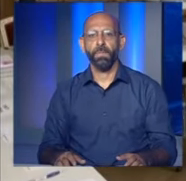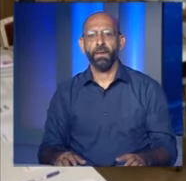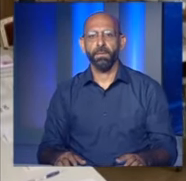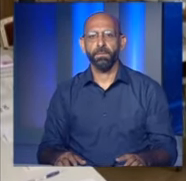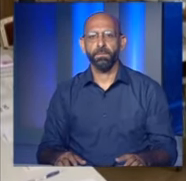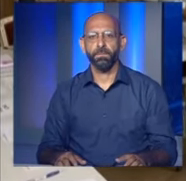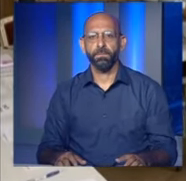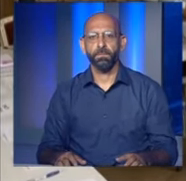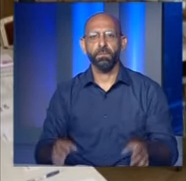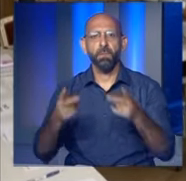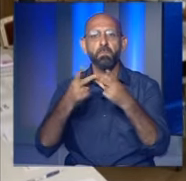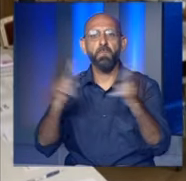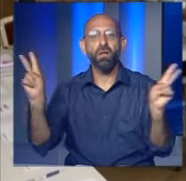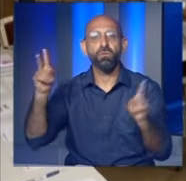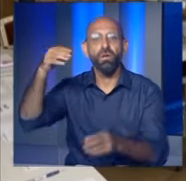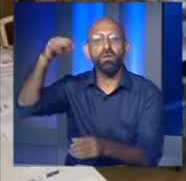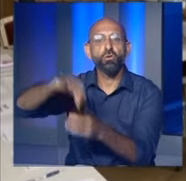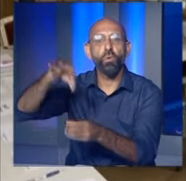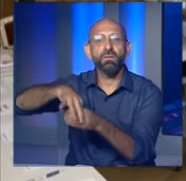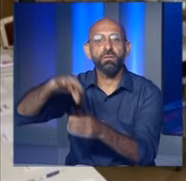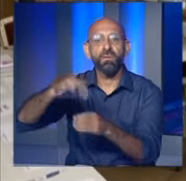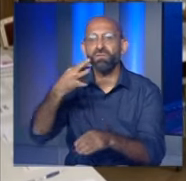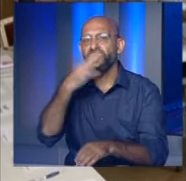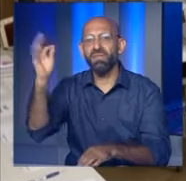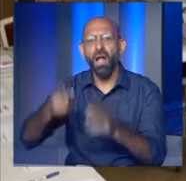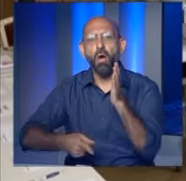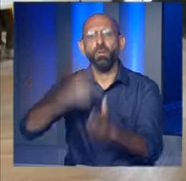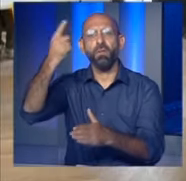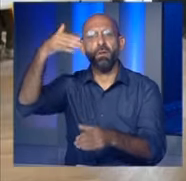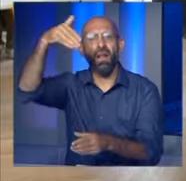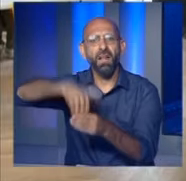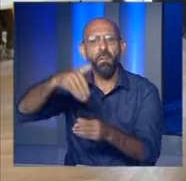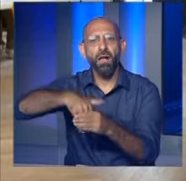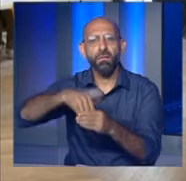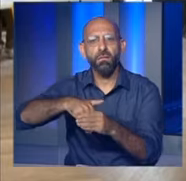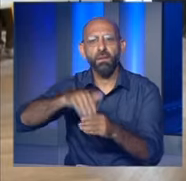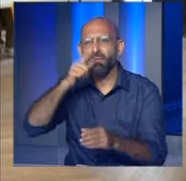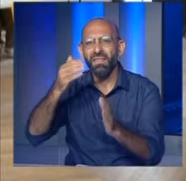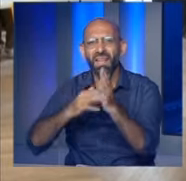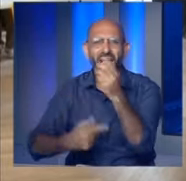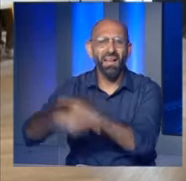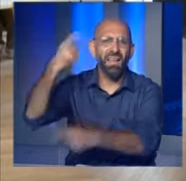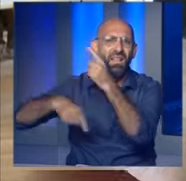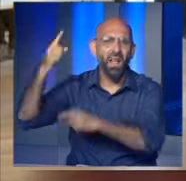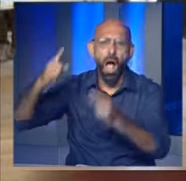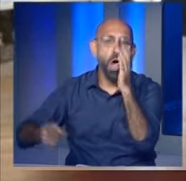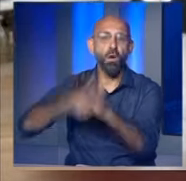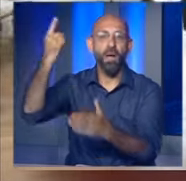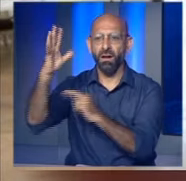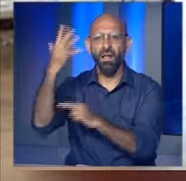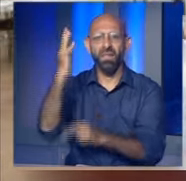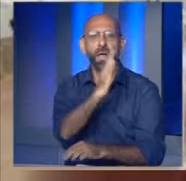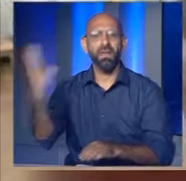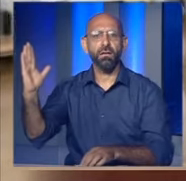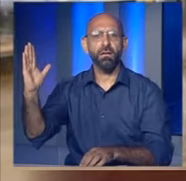الفرنسيه بدات عمليات التصويت في البر الفرنسي في الدوره الاولى من انتخابات تشريعيه يواجهون فيها خيارا تاريخيا